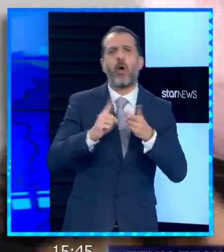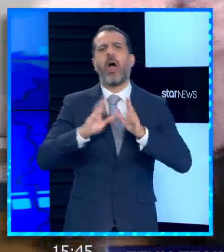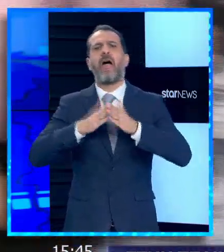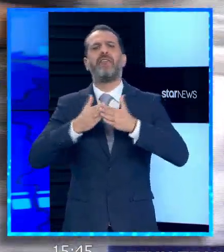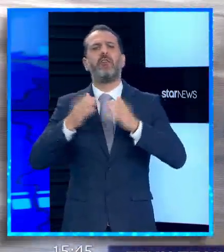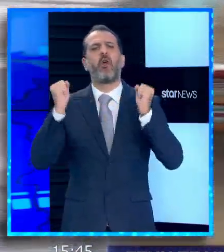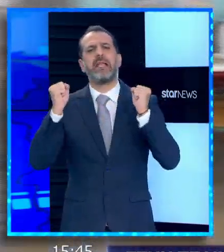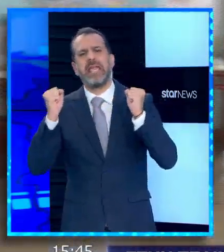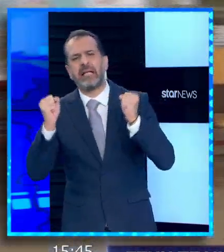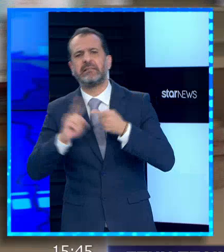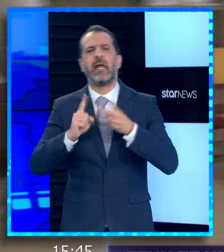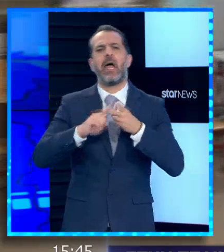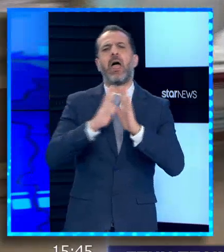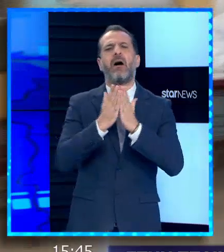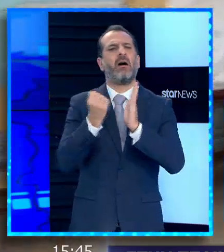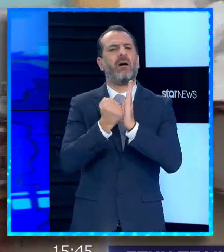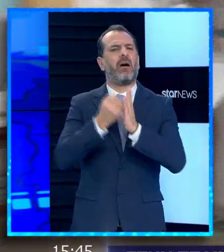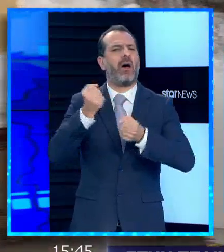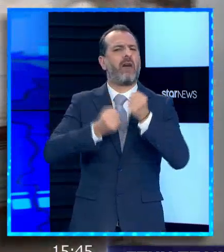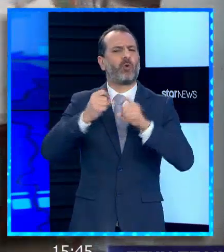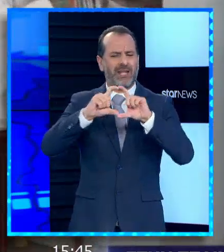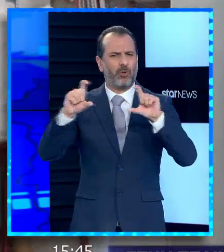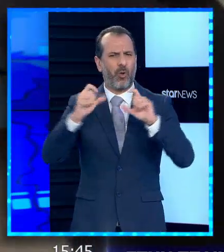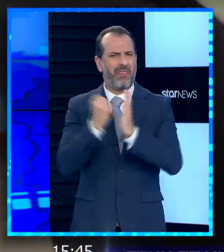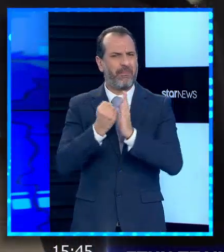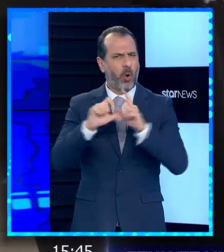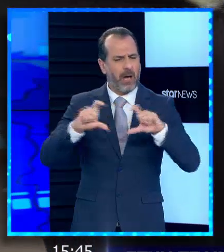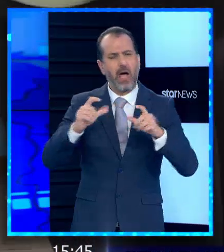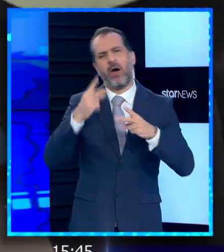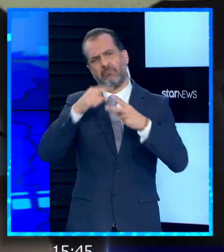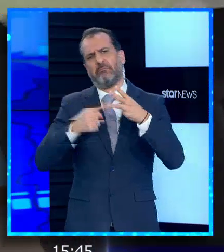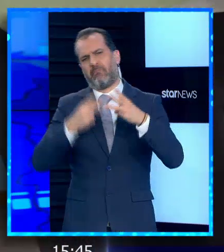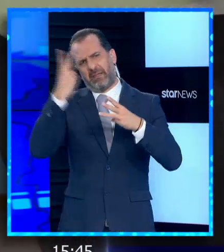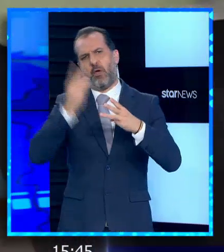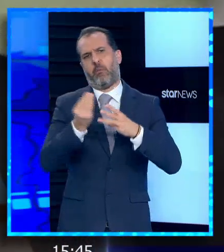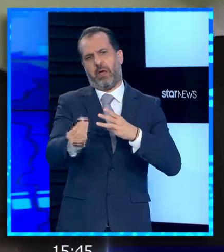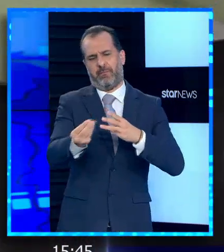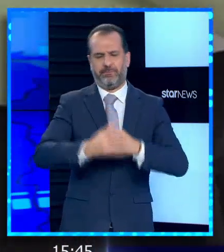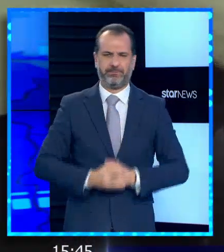βιβλιάριο ασφάλειας, είτε το δίπλωμά μας για να μπορέσουμε να ασκήσουμε το εκλογικό μας δικαίωμα. Γιώργο, σε ευχαριστώ πολύ.